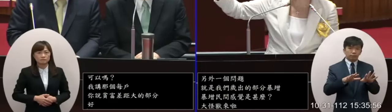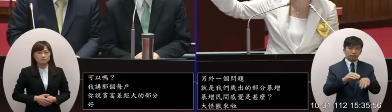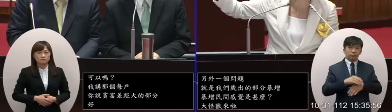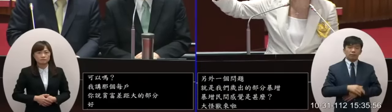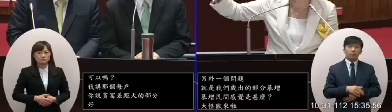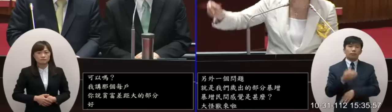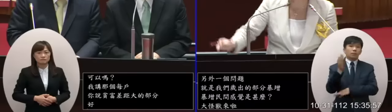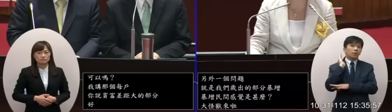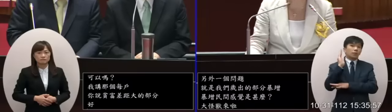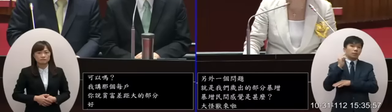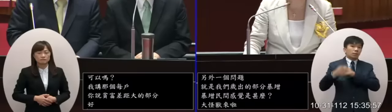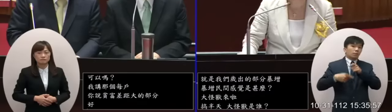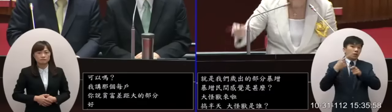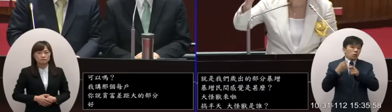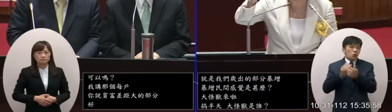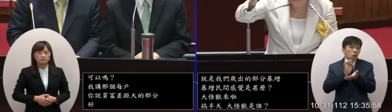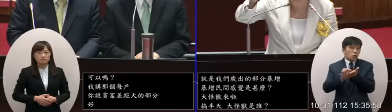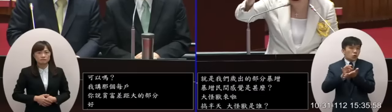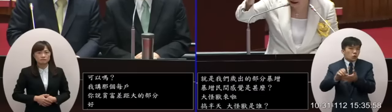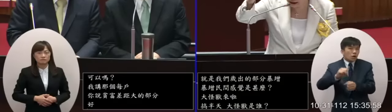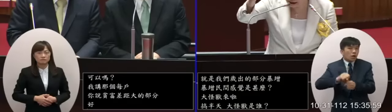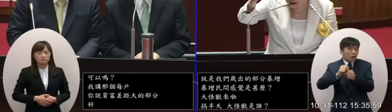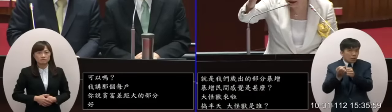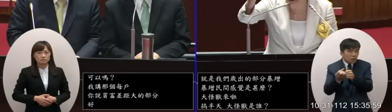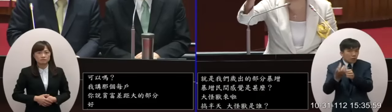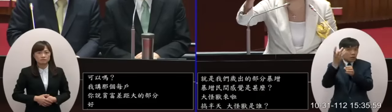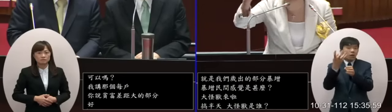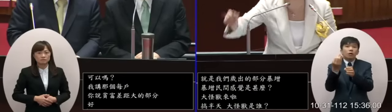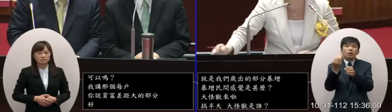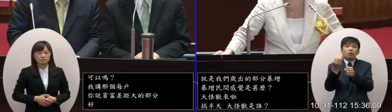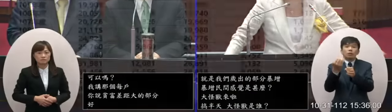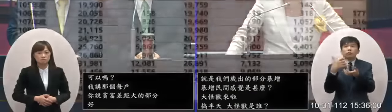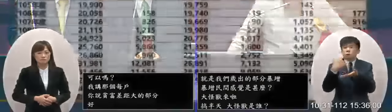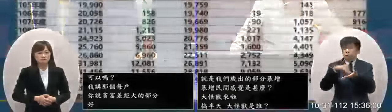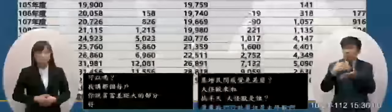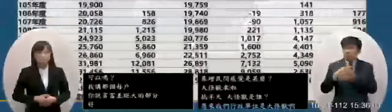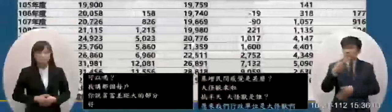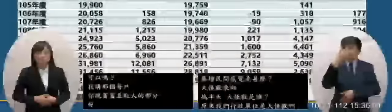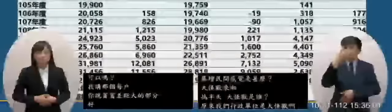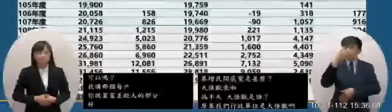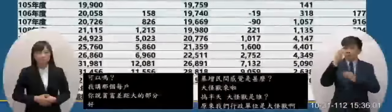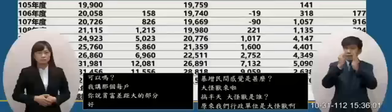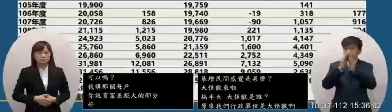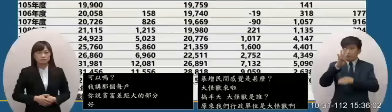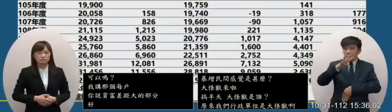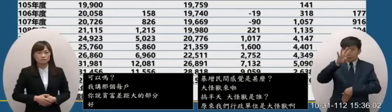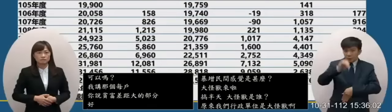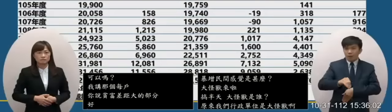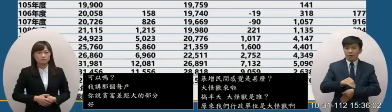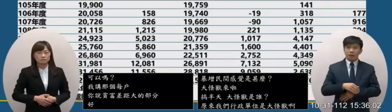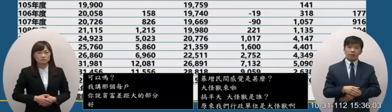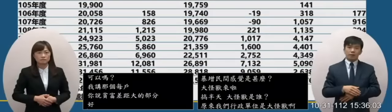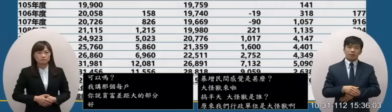们的税出增加多少吗？将近4.4兆啊！